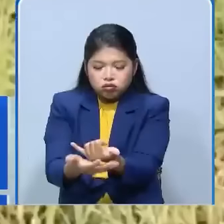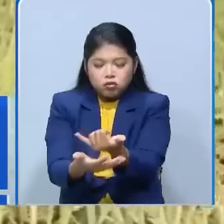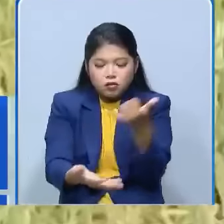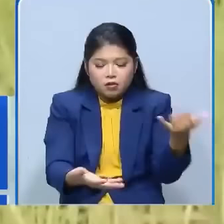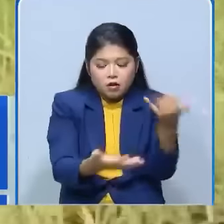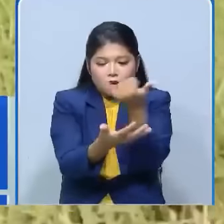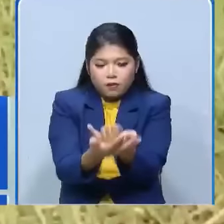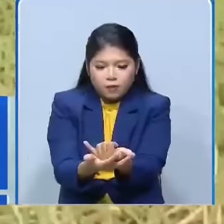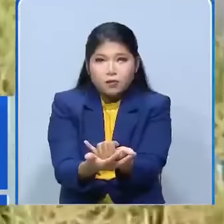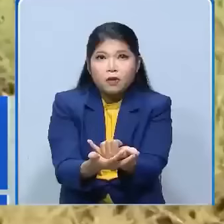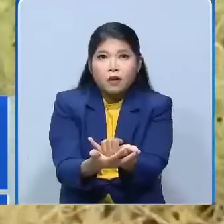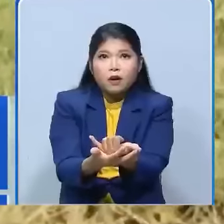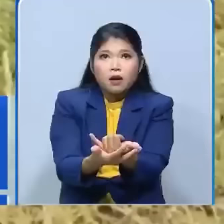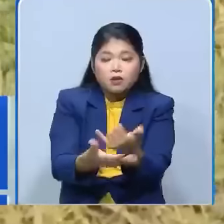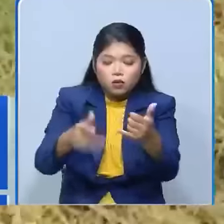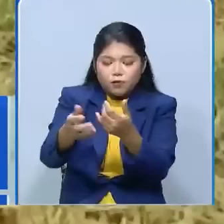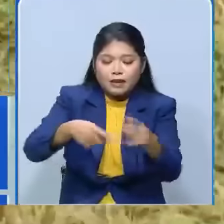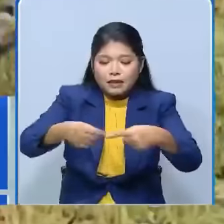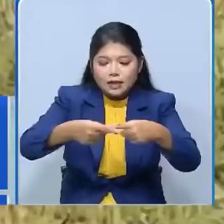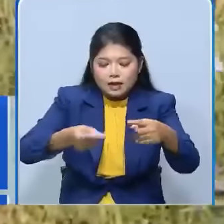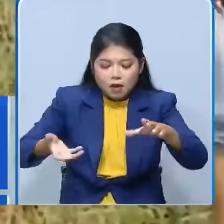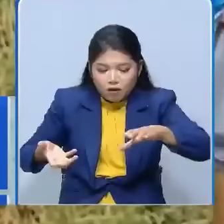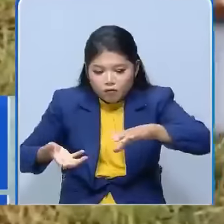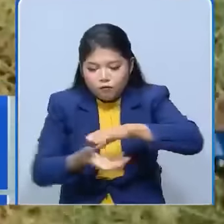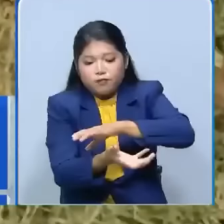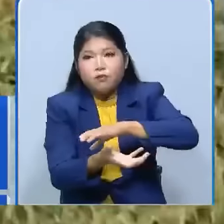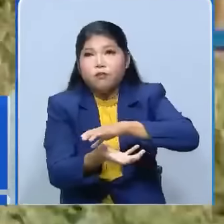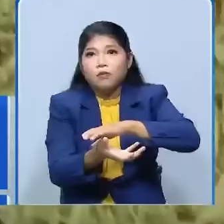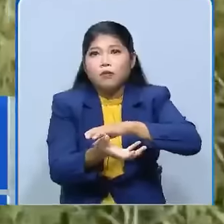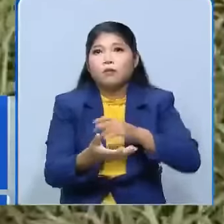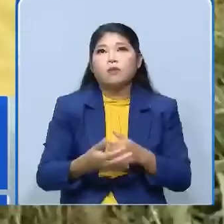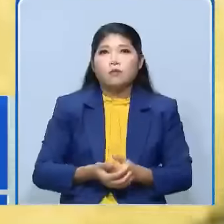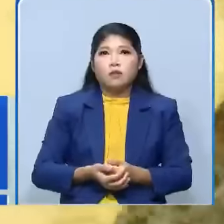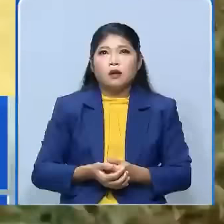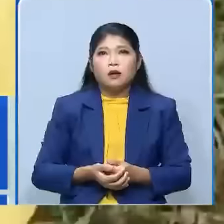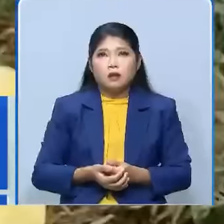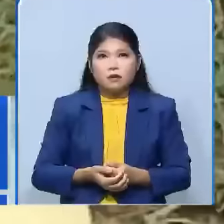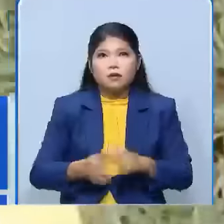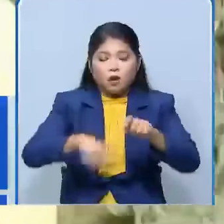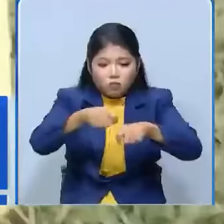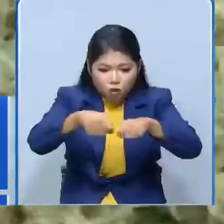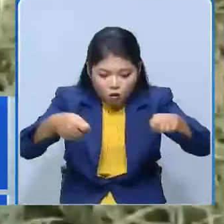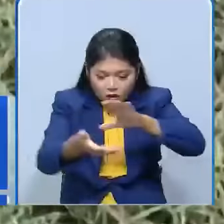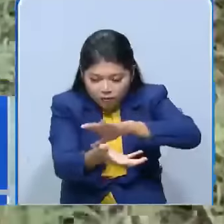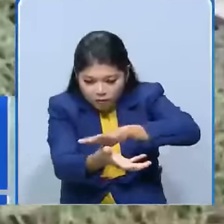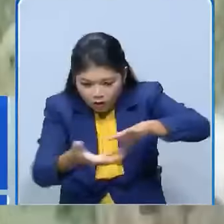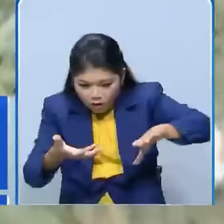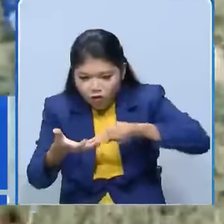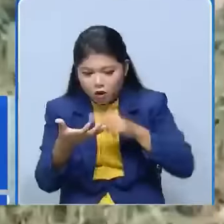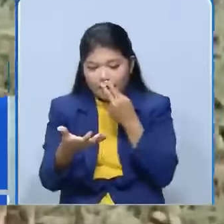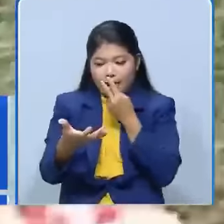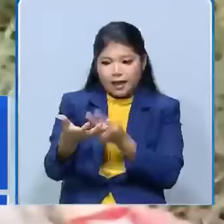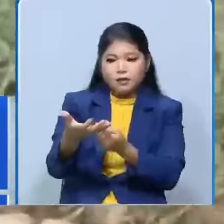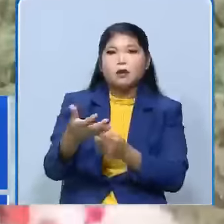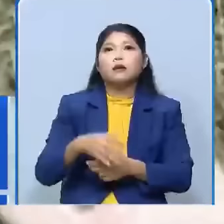าะไม่ให้เสียงเนี่ยมันเล็ดลอดออกไปหรือว่าถ้าเกิดคนมาเห็นเนี่ยก็คือต้องแกะถุงแกะอะไรหลายๆชั้นถึงจะเจอตัวน้องว่าอย่าง เมื่อกี้ตอนที่ชาวบ้าน